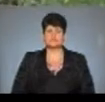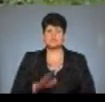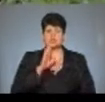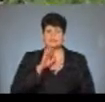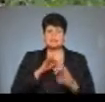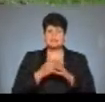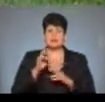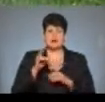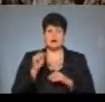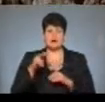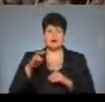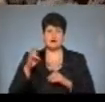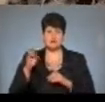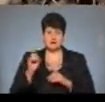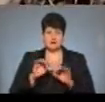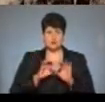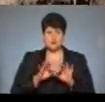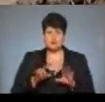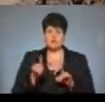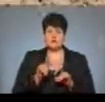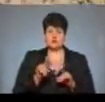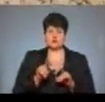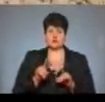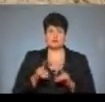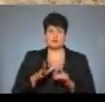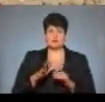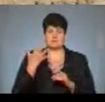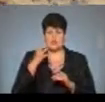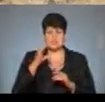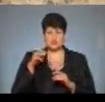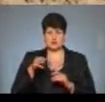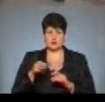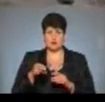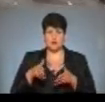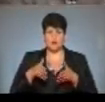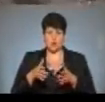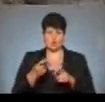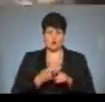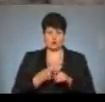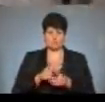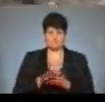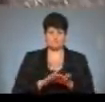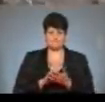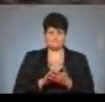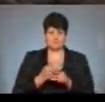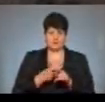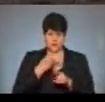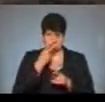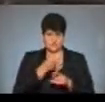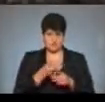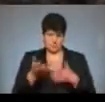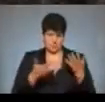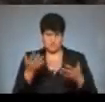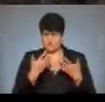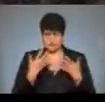Жителька села Кальне Текля Гнатів розповіла, негода вимила картоплю з 5 соток її городу. Бараболів ще наверх повідяли, ну